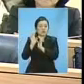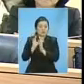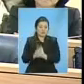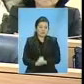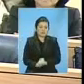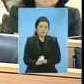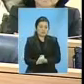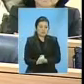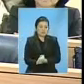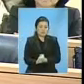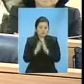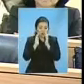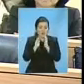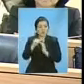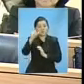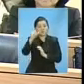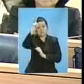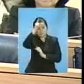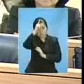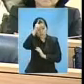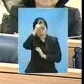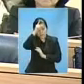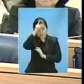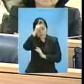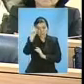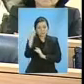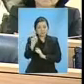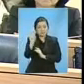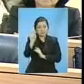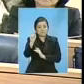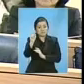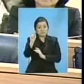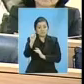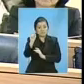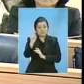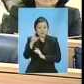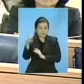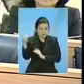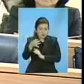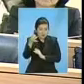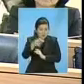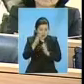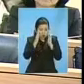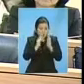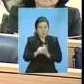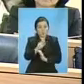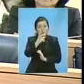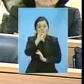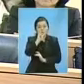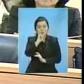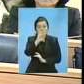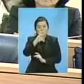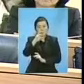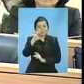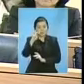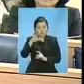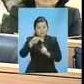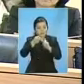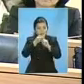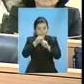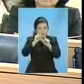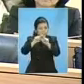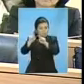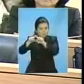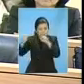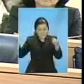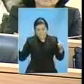ชนชาติเยอรมันอารยันนั้นก็ตามไล่ล่าชนชาติยิวไปทั้งโลกแล้วก็เกิดสงคร